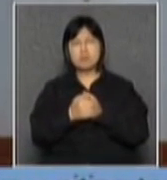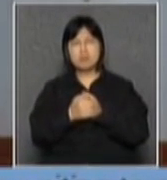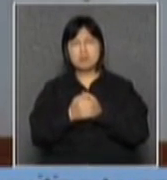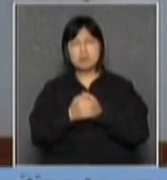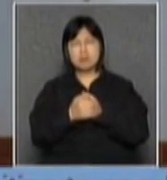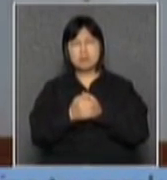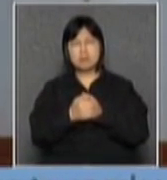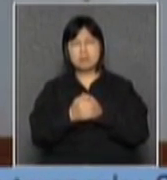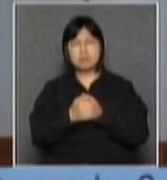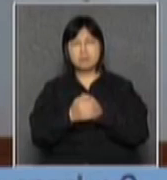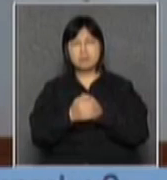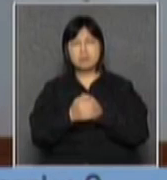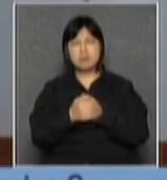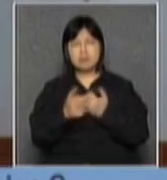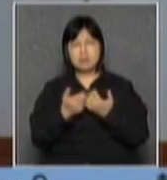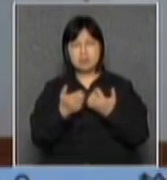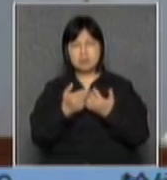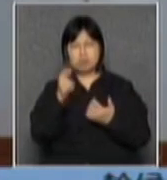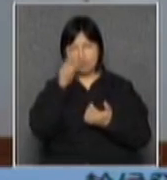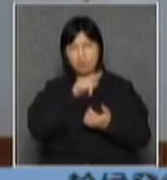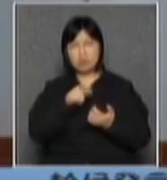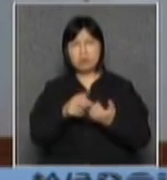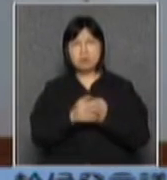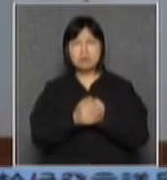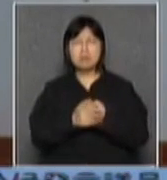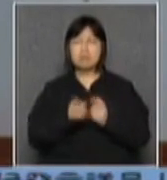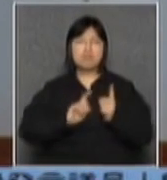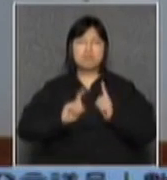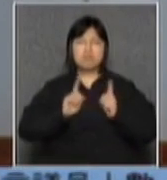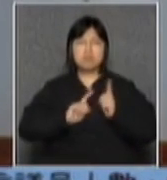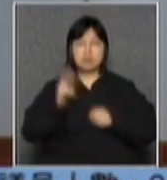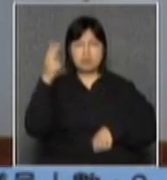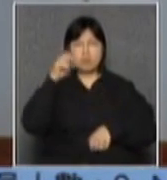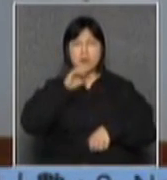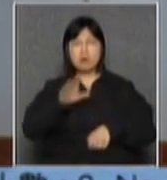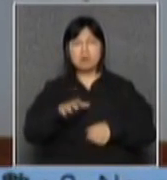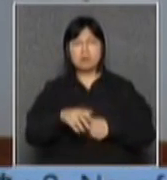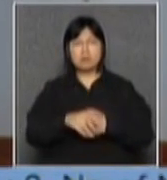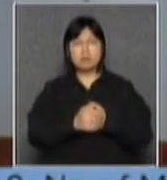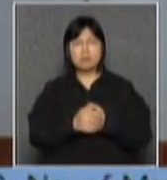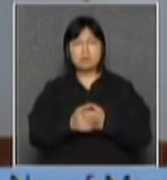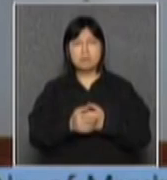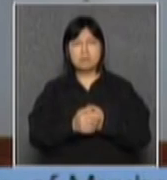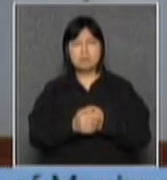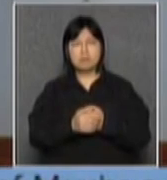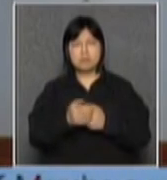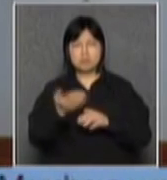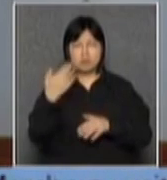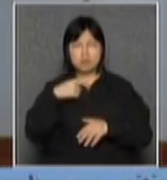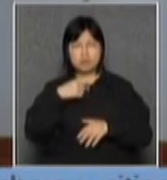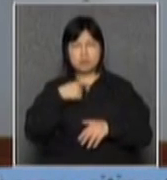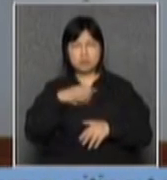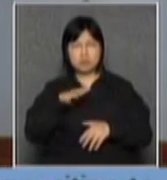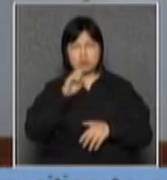實計錯數咧就冇乜所謂嘅。我成日講啊，唔需要講過去錯啱，今日